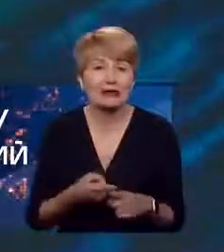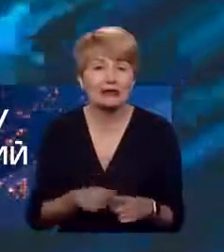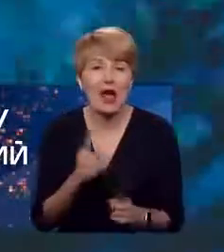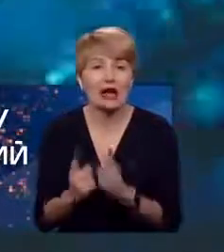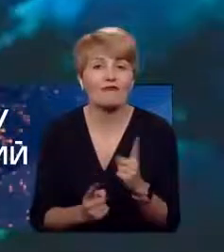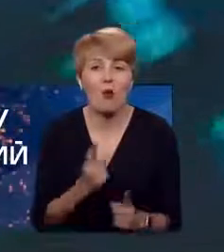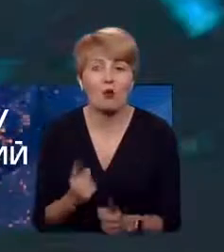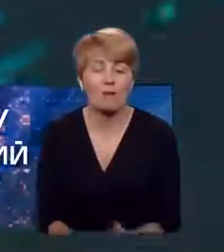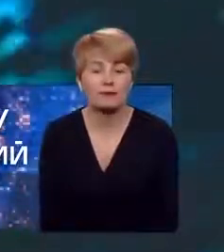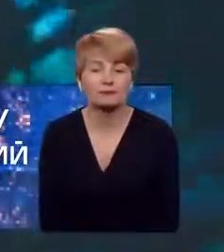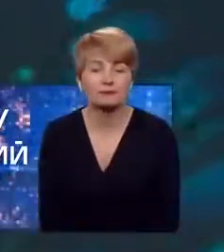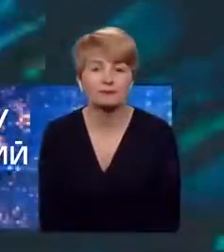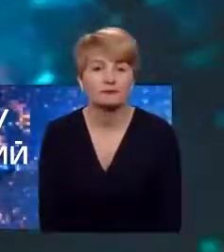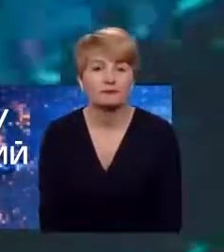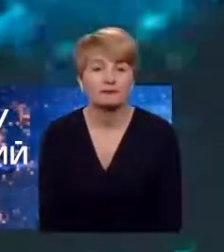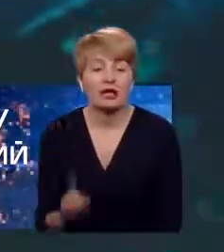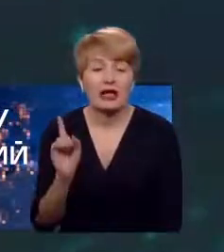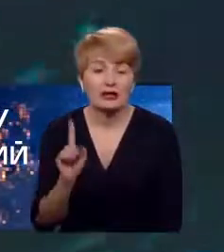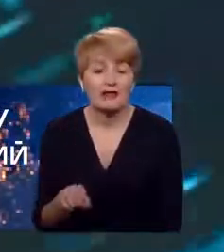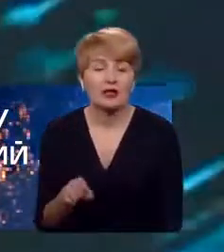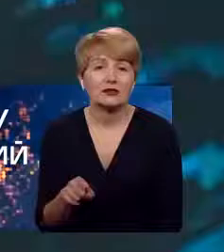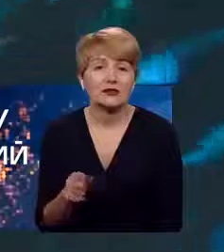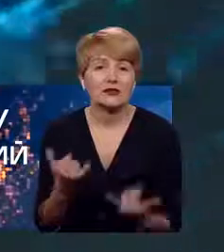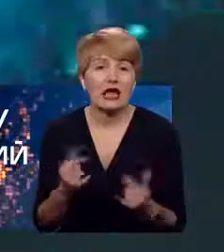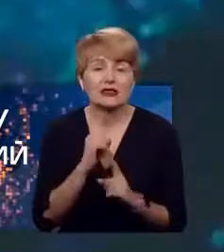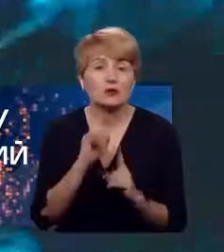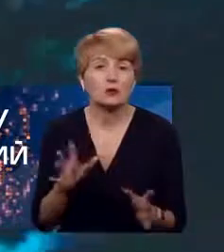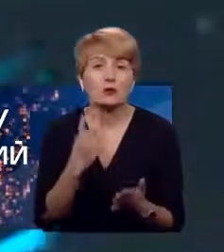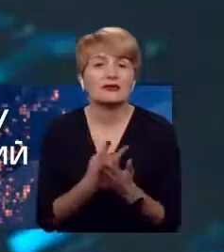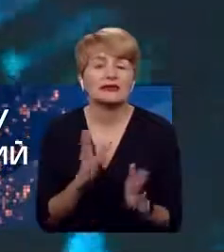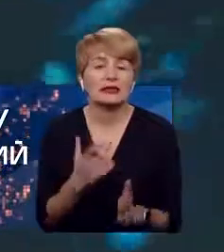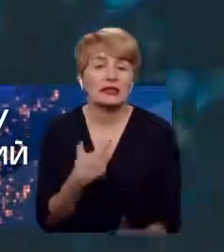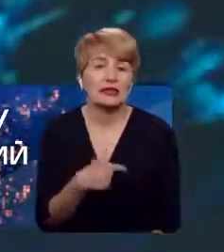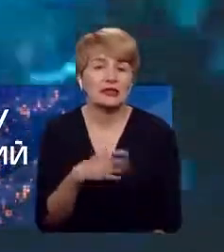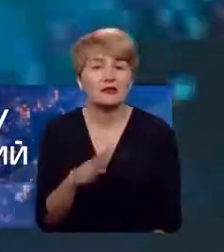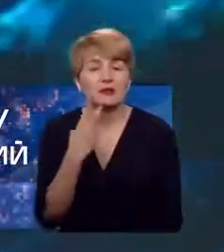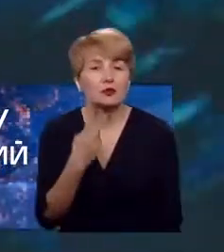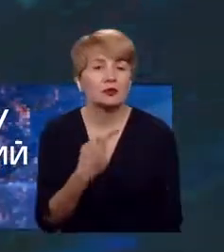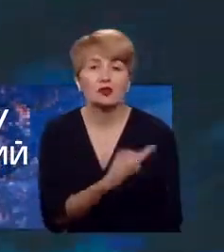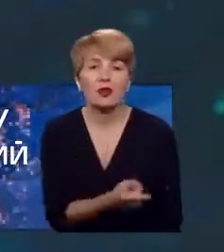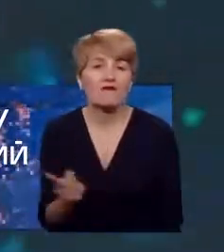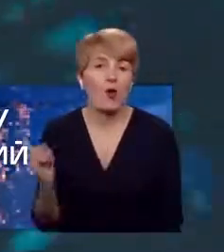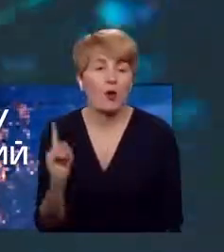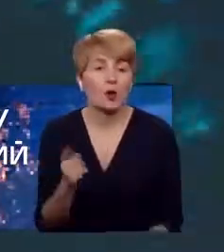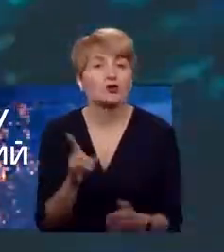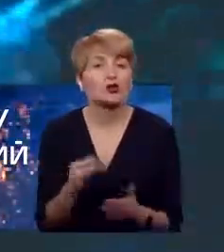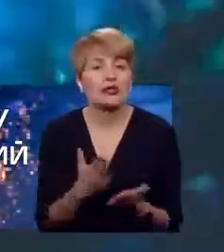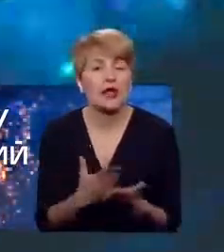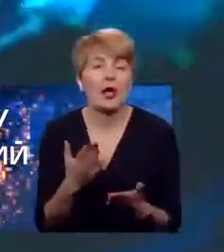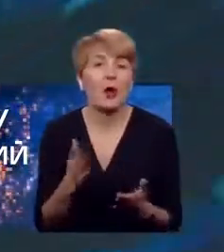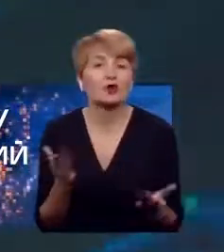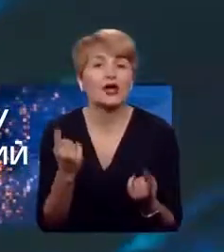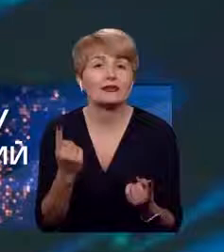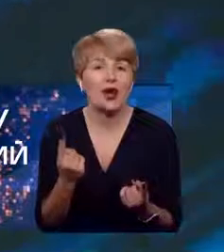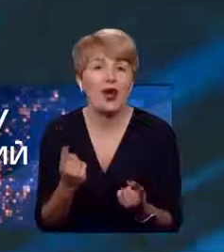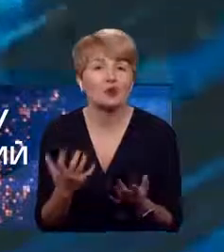Але знову-таки, давайте просто не будемо дивитись тільки на себе. Давайте подивимось навколо. Чи є хоч одна в світі